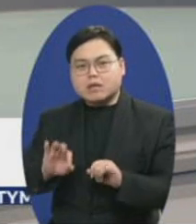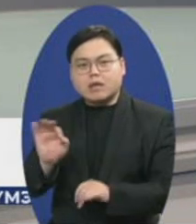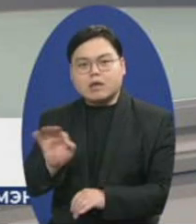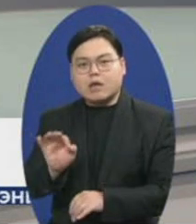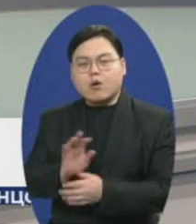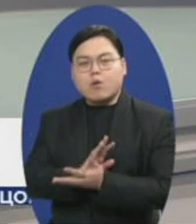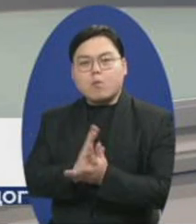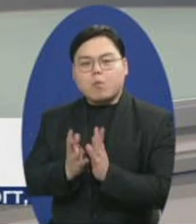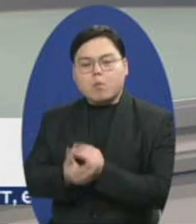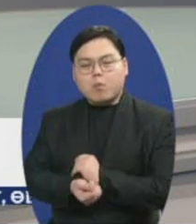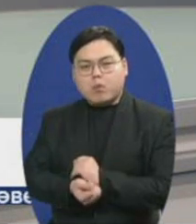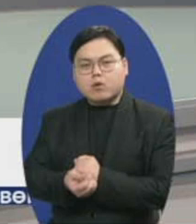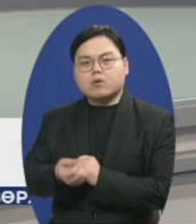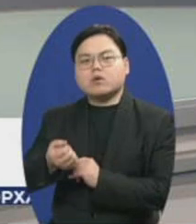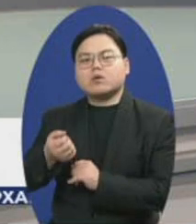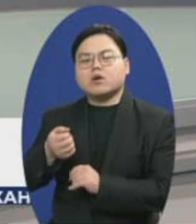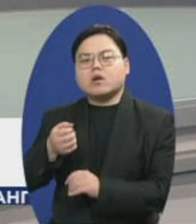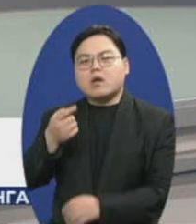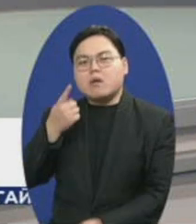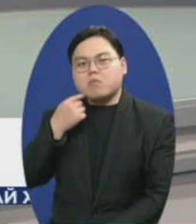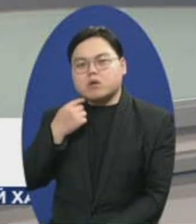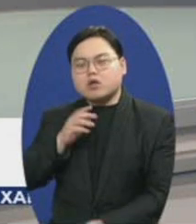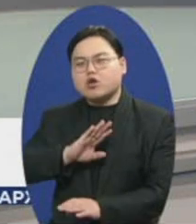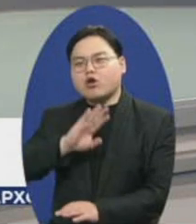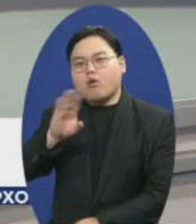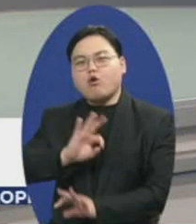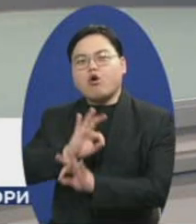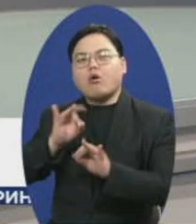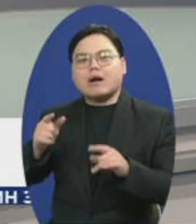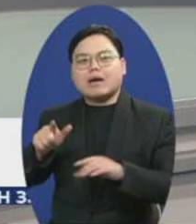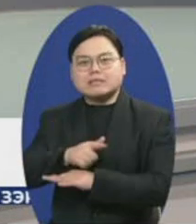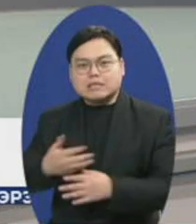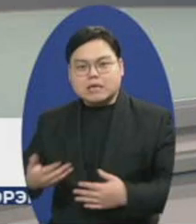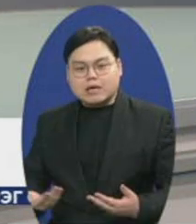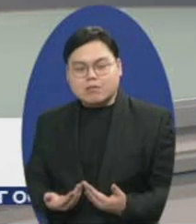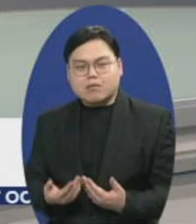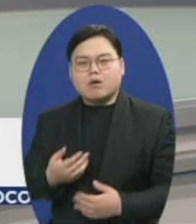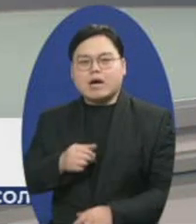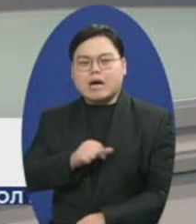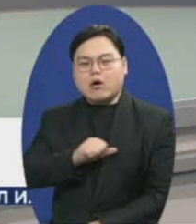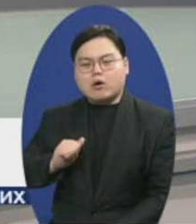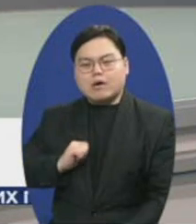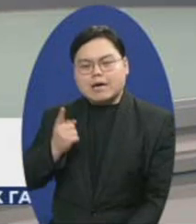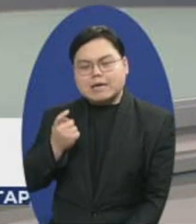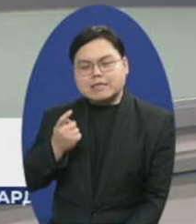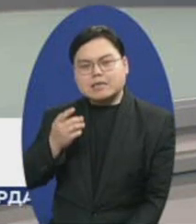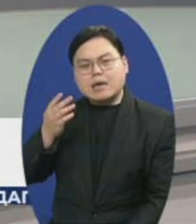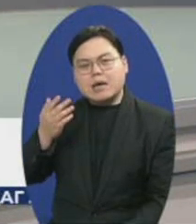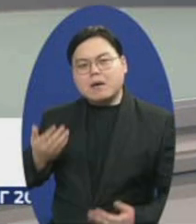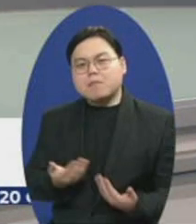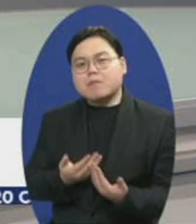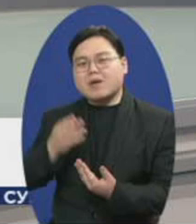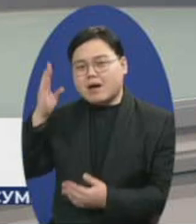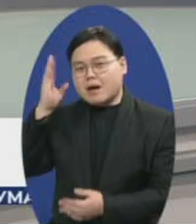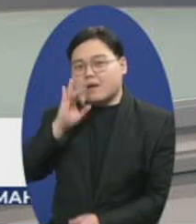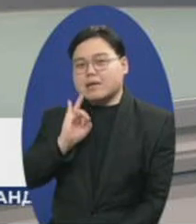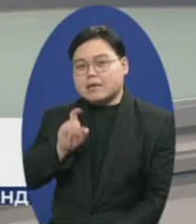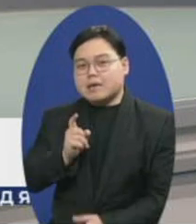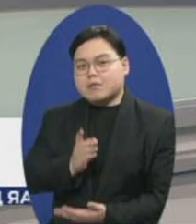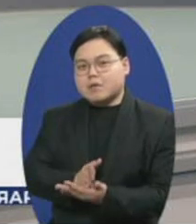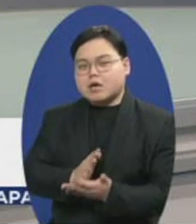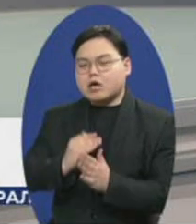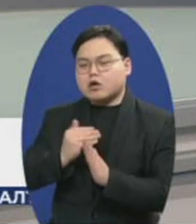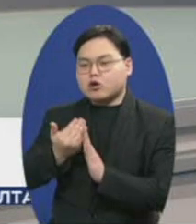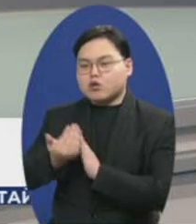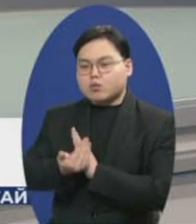салсан, эхнэр нь гадаад ажиллаж амьдардаг зэрэг олон шалтгаанаас үүдэн ганц үе амьдралаар амьдарч байгаа аав олон байгааг судлаачид хэлж байна. Гэр бүлийн тухай хөл